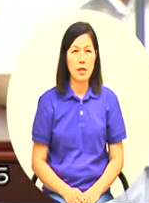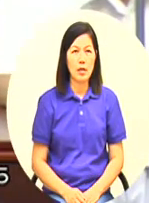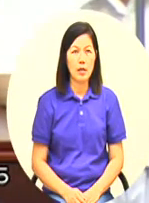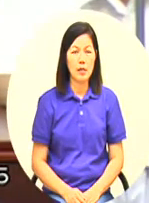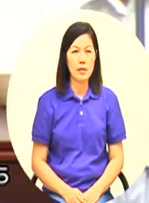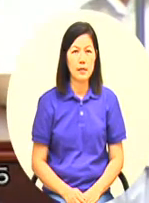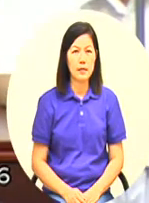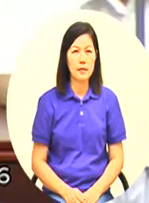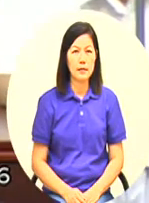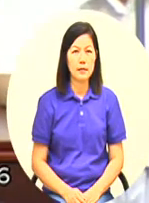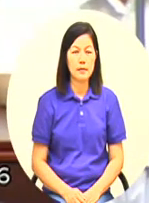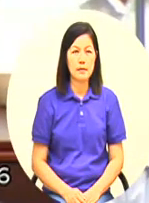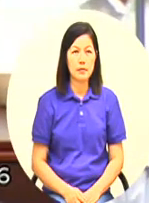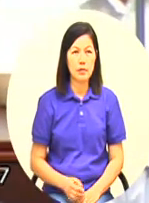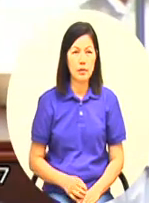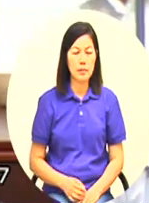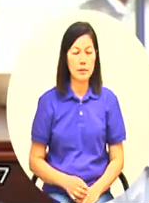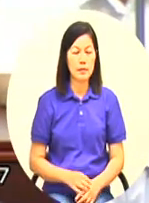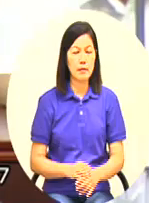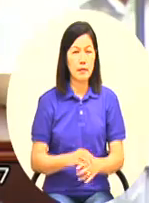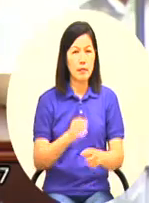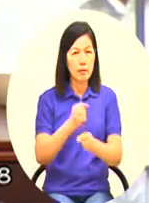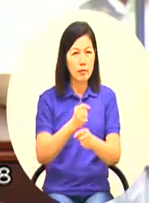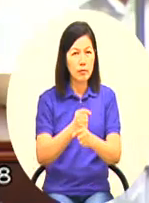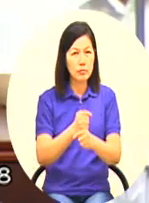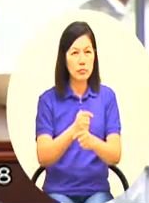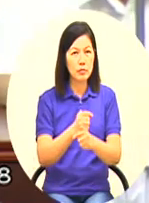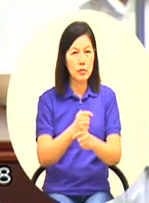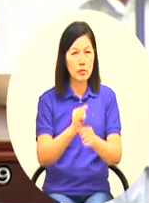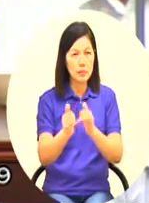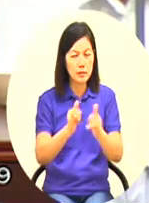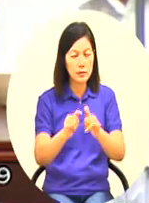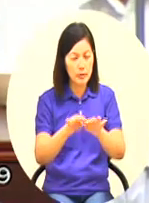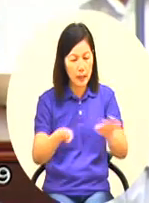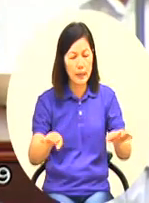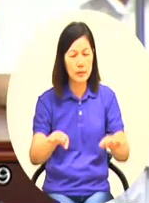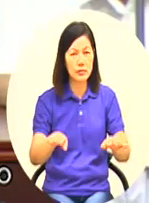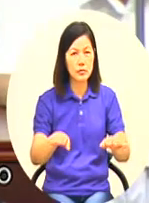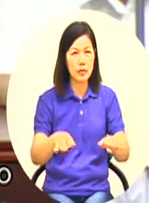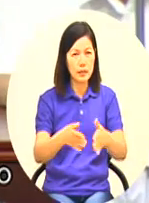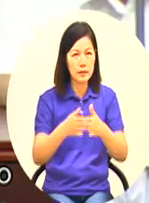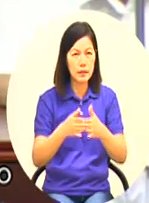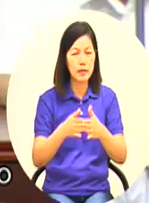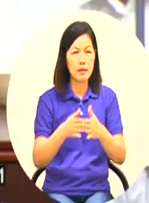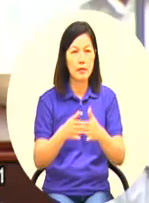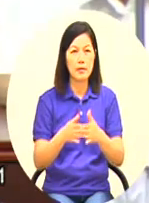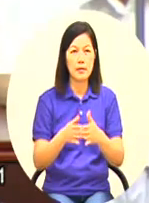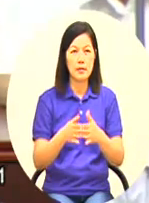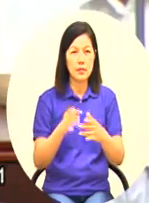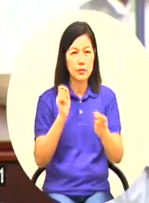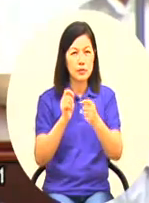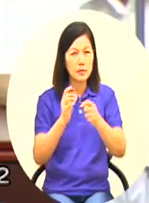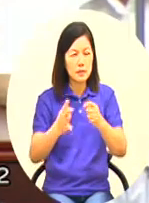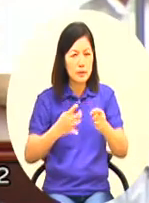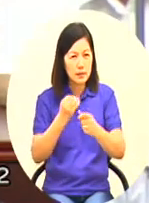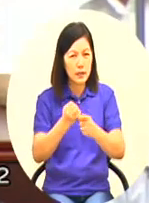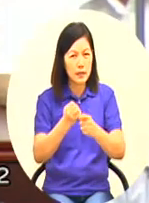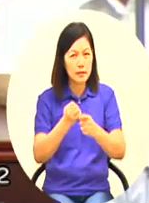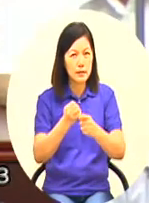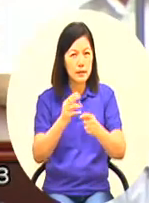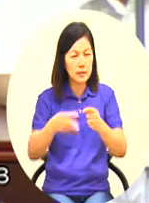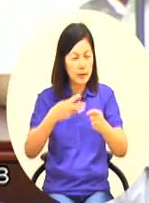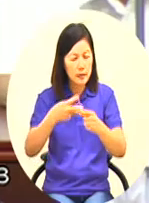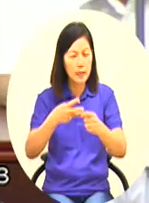那个治安的需要，或者是讲经过分局依照迄个最近三年的迄个治安甲交通